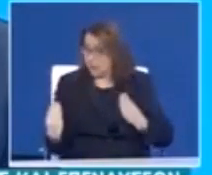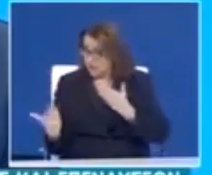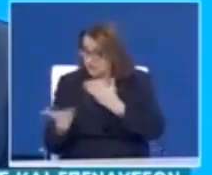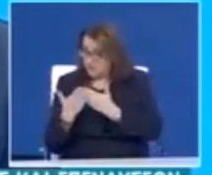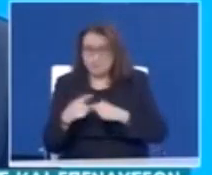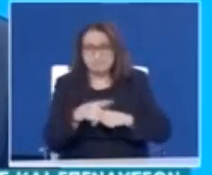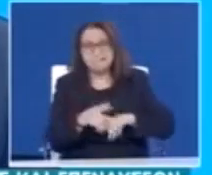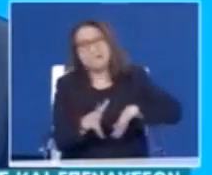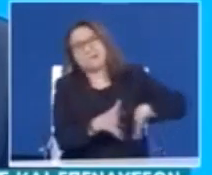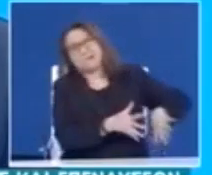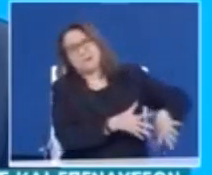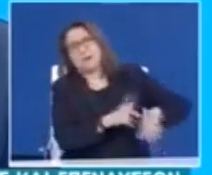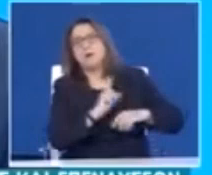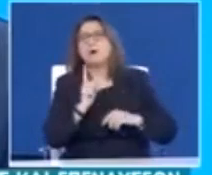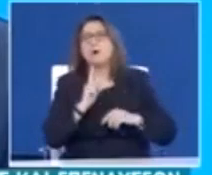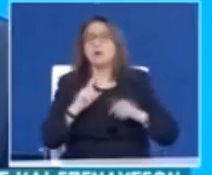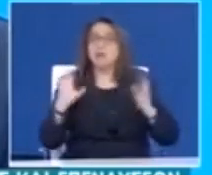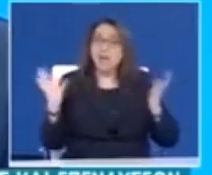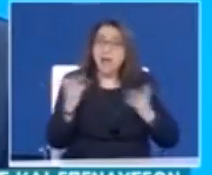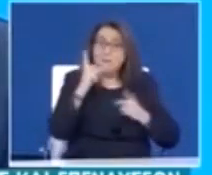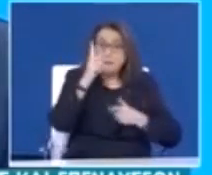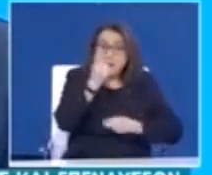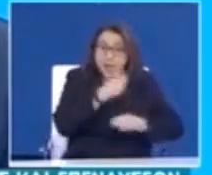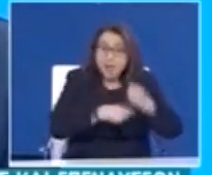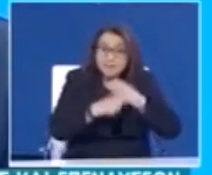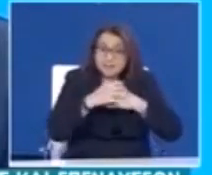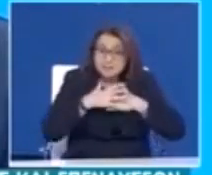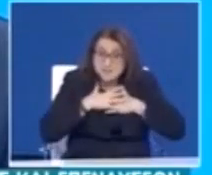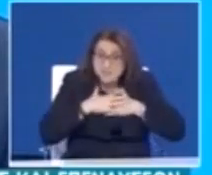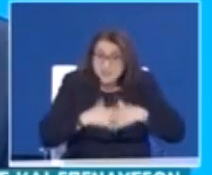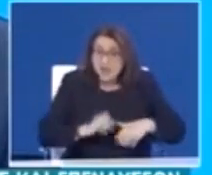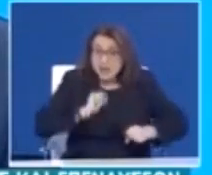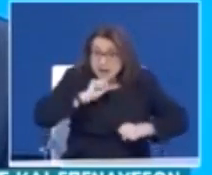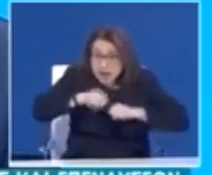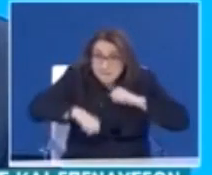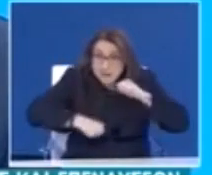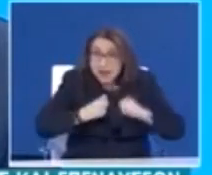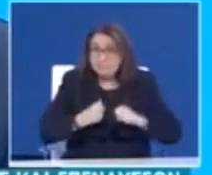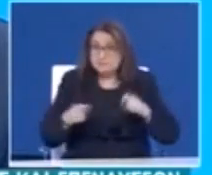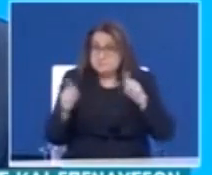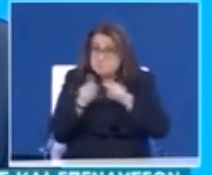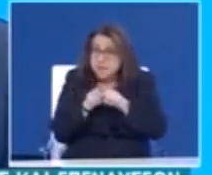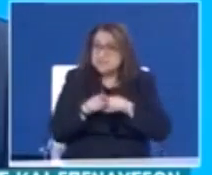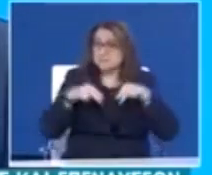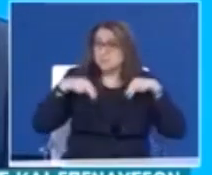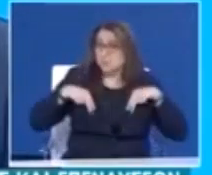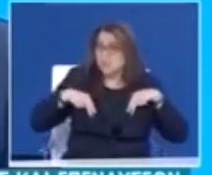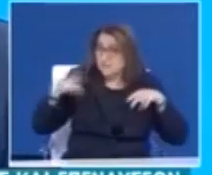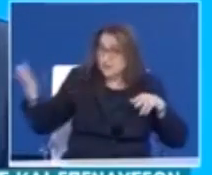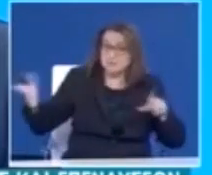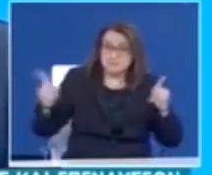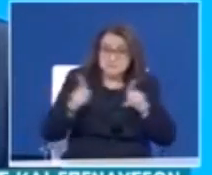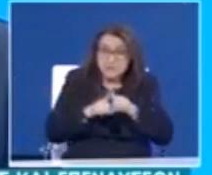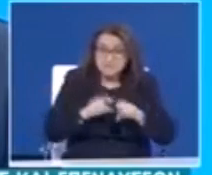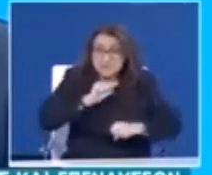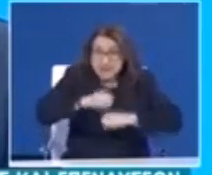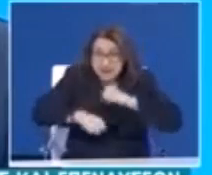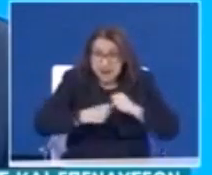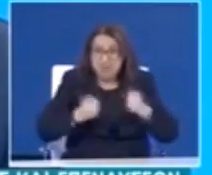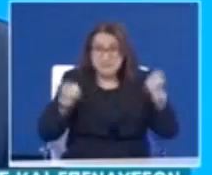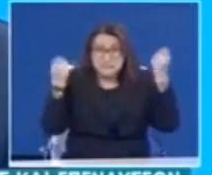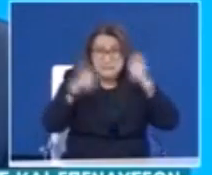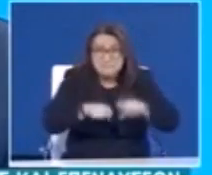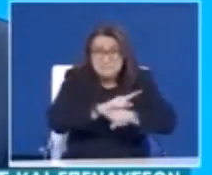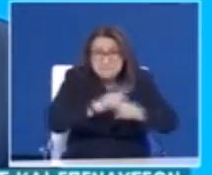μάχη και που είναι έτοιμη μαζί με εμάς να δώσουμε ένα κοινό αγώνα για να μείνει η Ελλάδα όρθια σε αυτό το